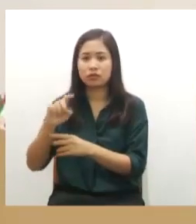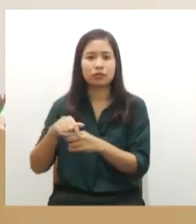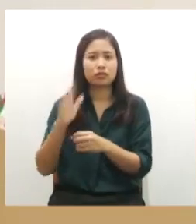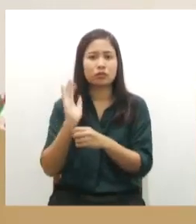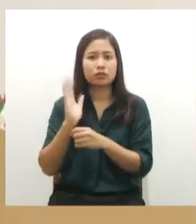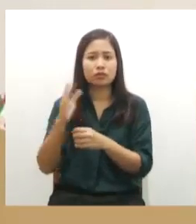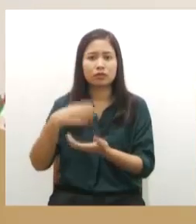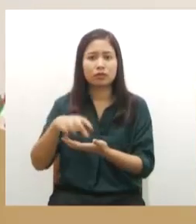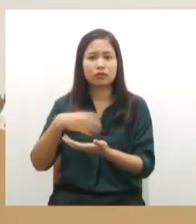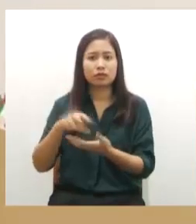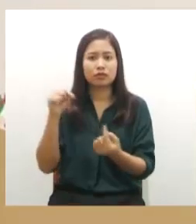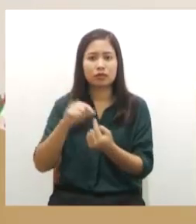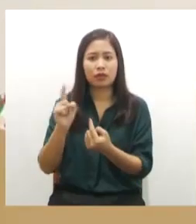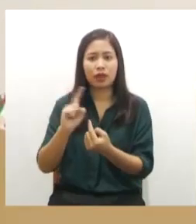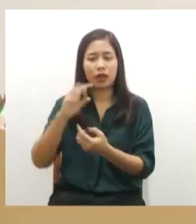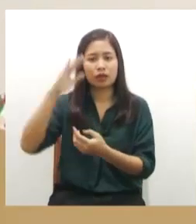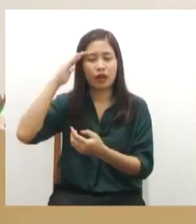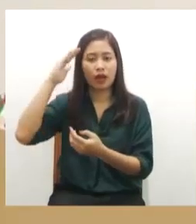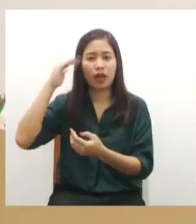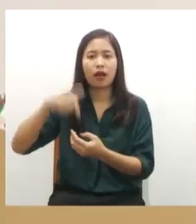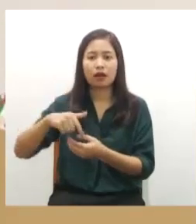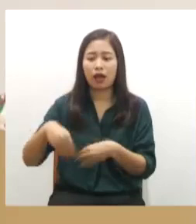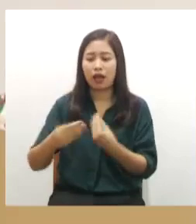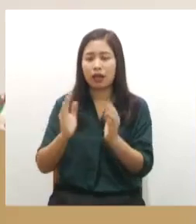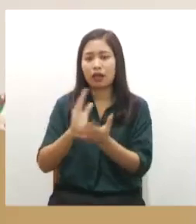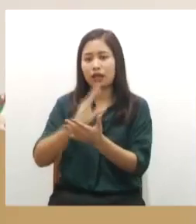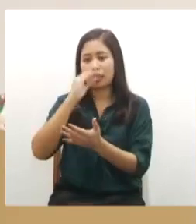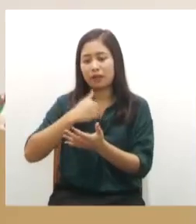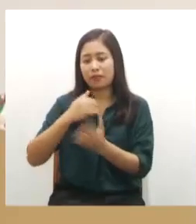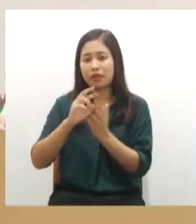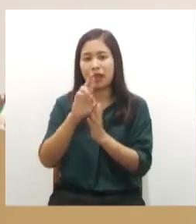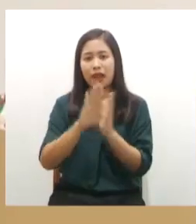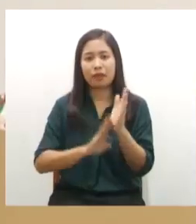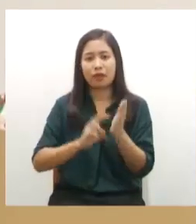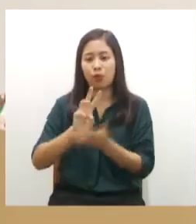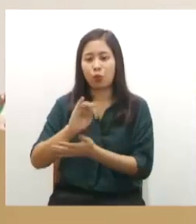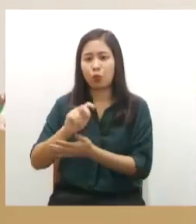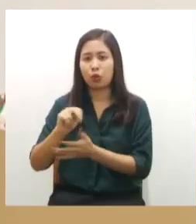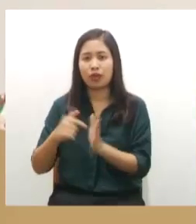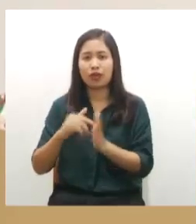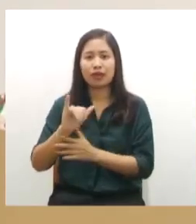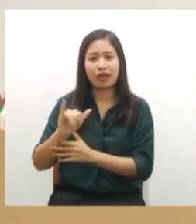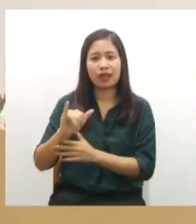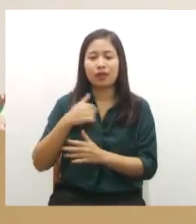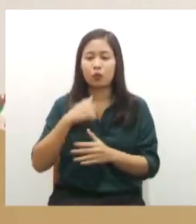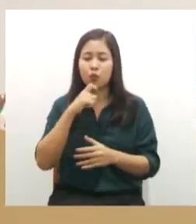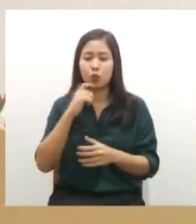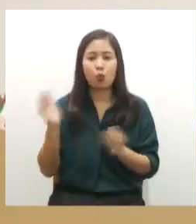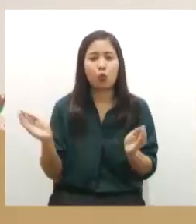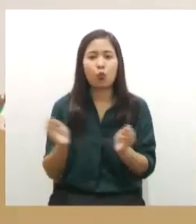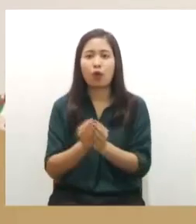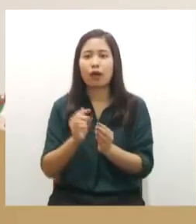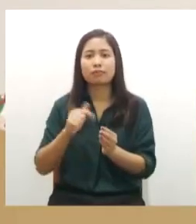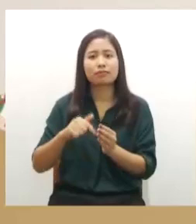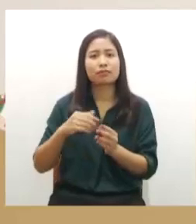การเรียนของนักศึกษาวิชาทหารครับทำให้น้องๆนักเรียนนะครับมีระเบียบวินัยมีความกล้าหาญนะครับอยู่ร่วมกันอย่างเป็นคณะ